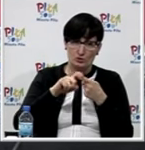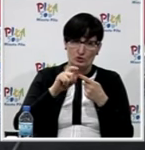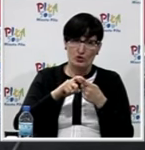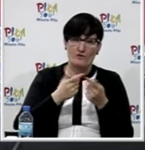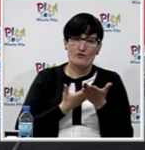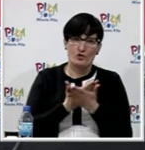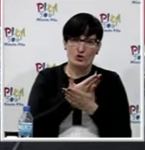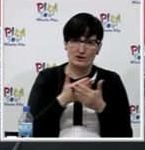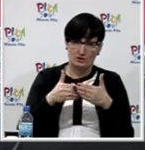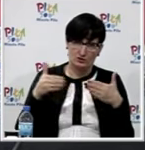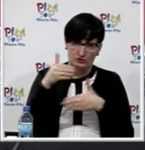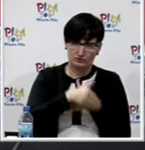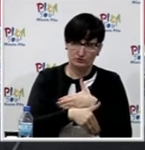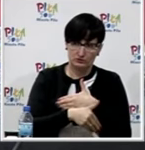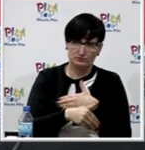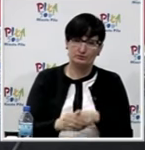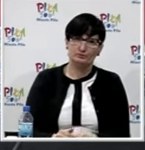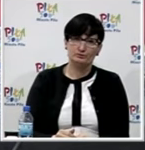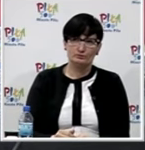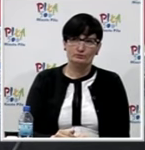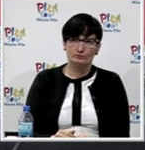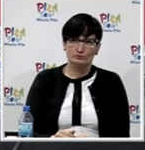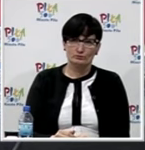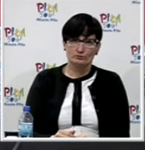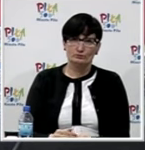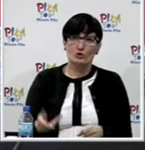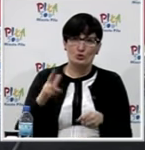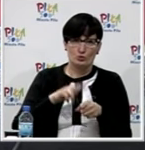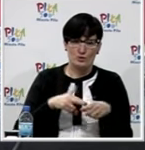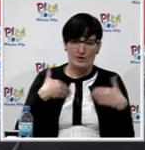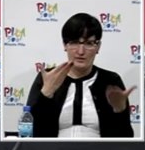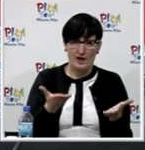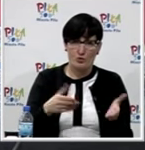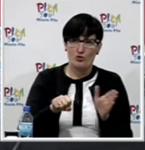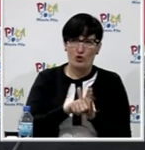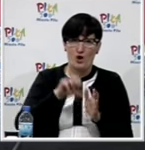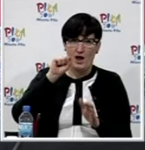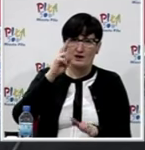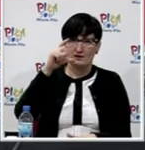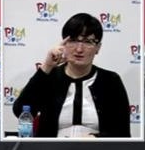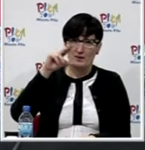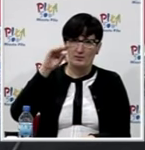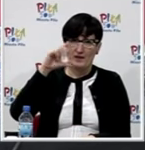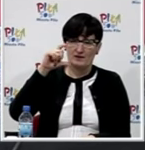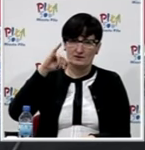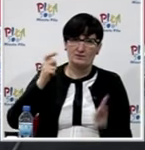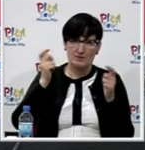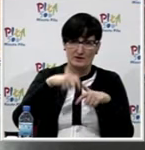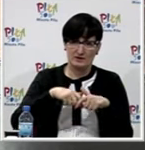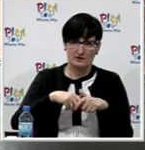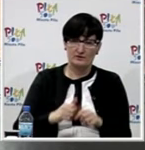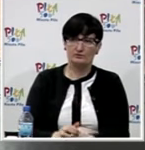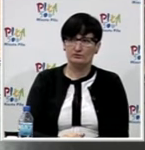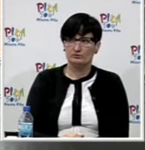które przedstawił do akceptacji Państwa Pan Prezydent Krzysztof Szewc. Dziękuję bardzo. Dziękuję bardzo.